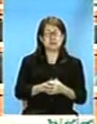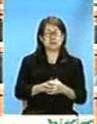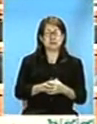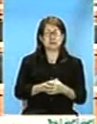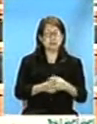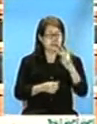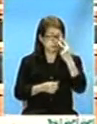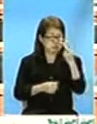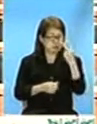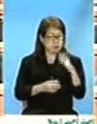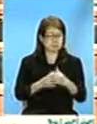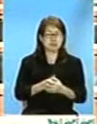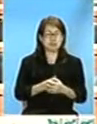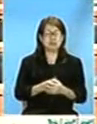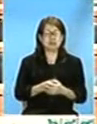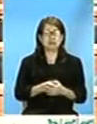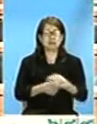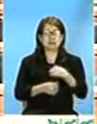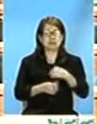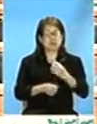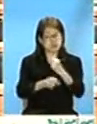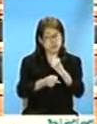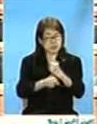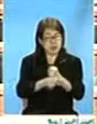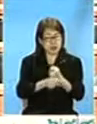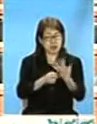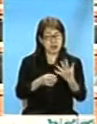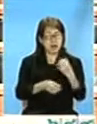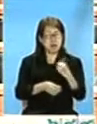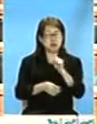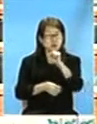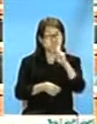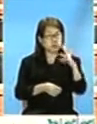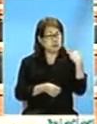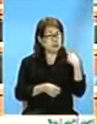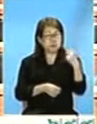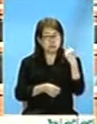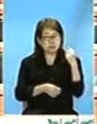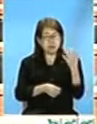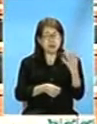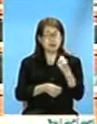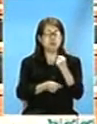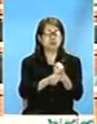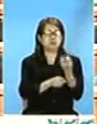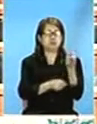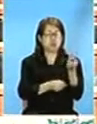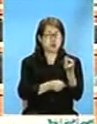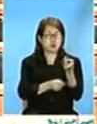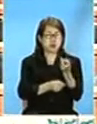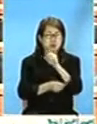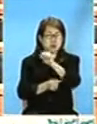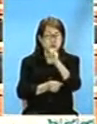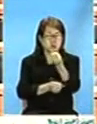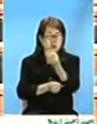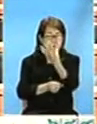ท่านจะเห็นได้ว่าการทำหน้าที่หรือการใช้อำนาจของสวในข้อนี้ก็ทำได้น้อยกว่าสสครับม